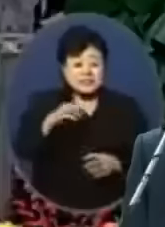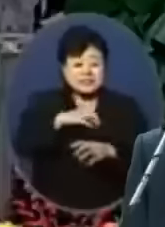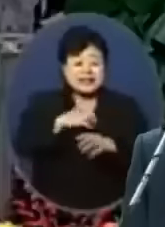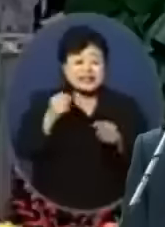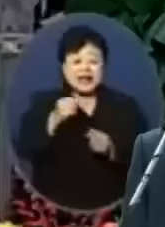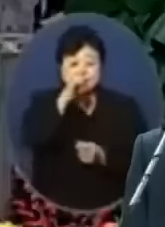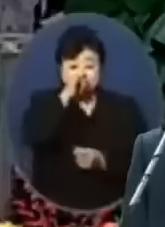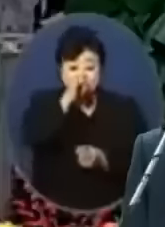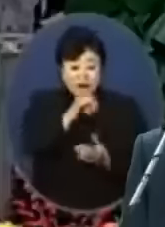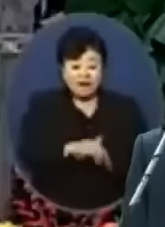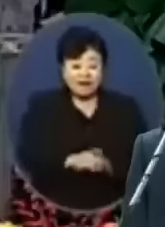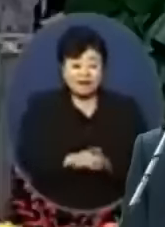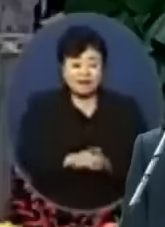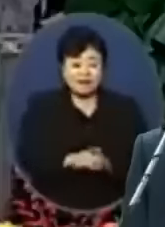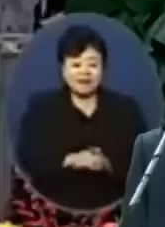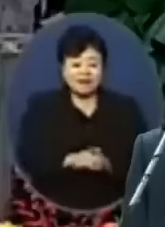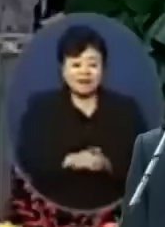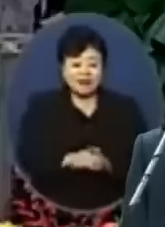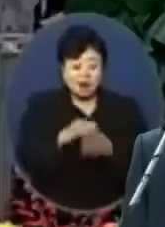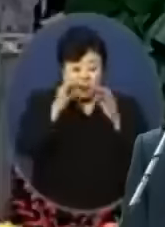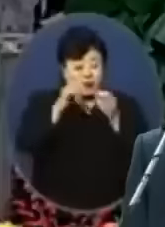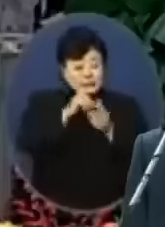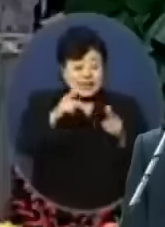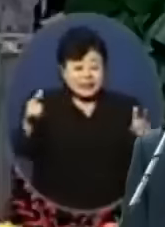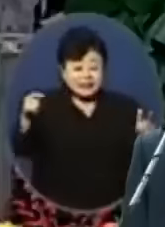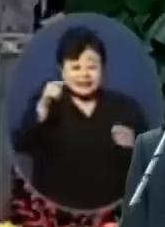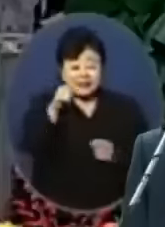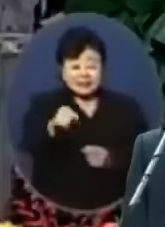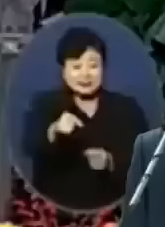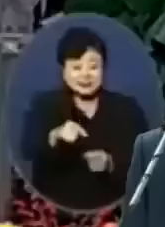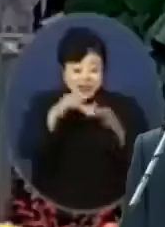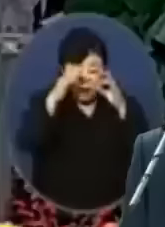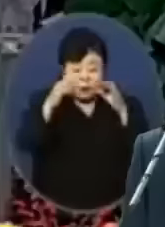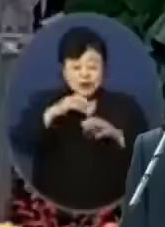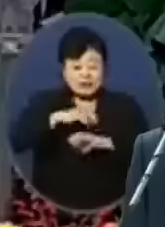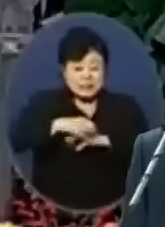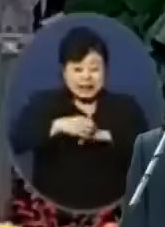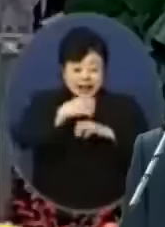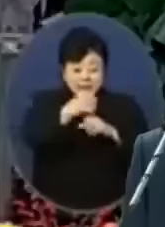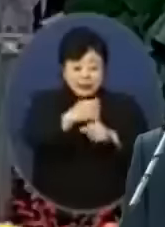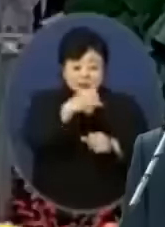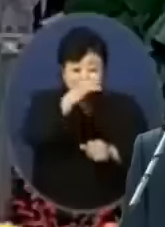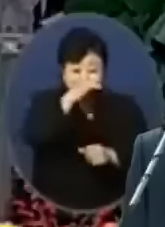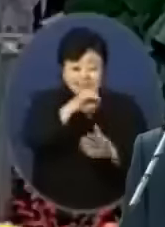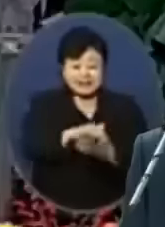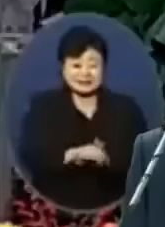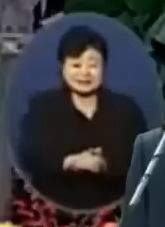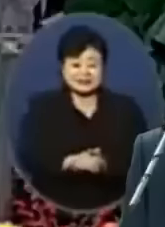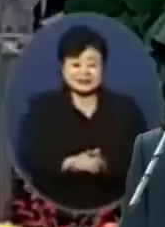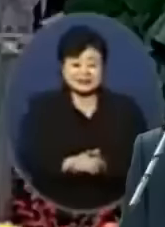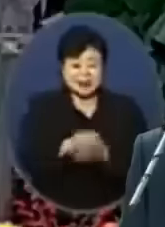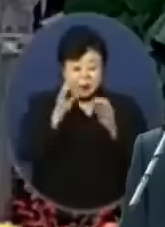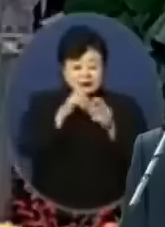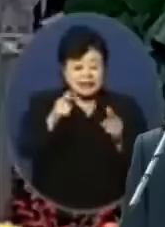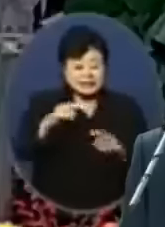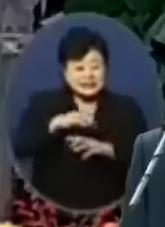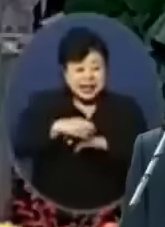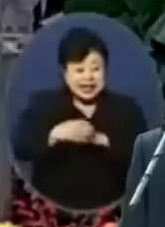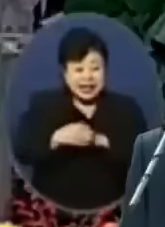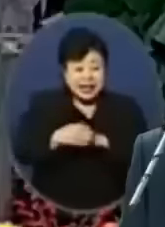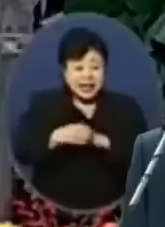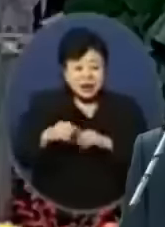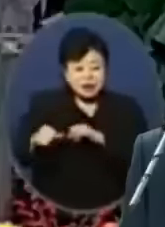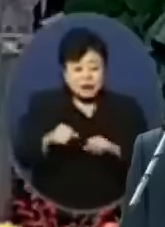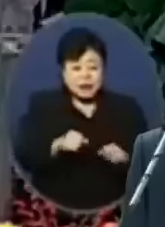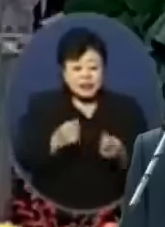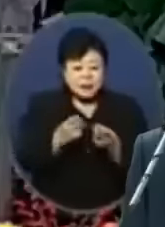살고 있지 않습니까? 그러나 눈에 안 보이는 것이 눈에 보이는 세계를 만들었거든요. 그 눈에 안 보이는 세계를 어떻게